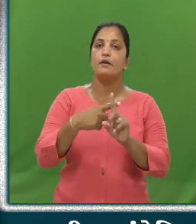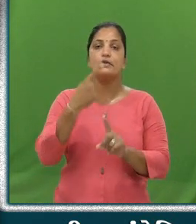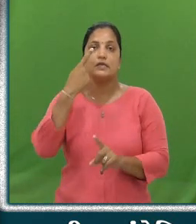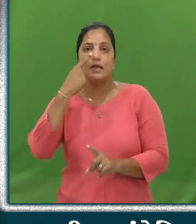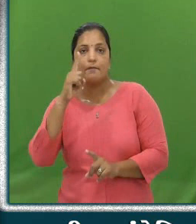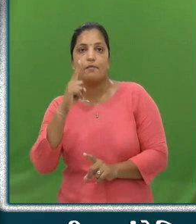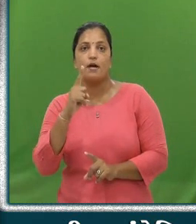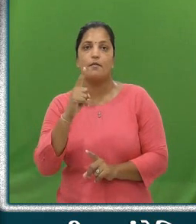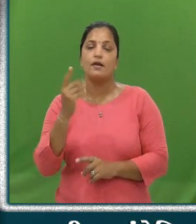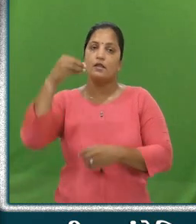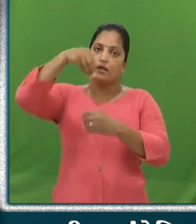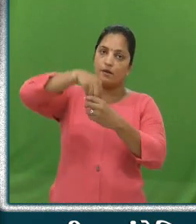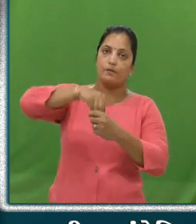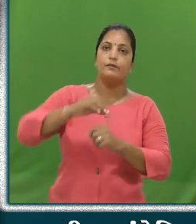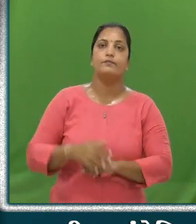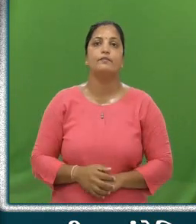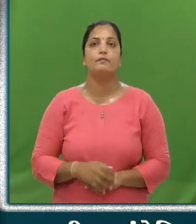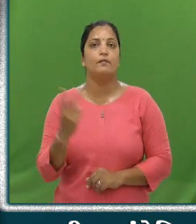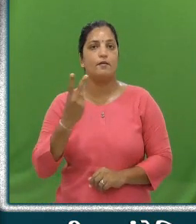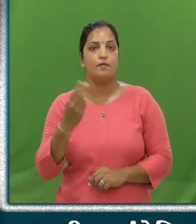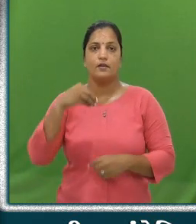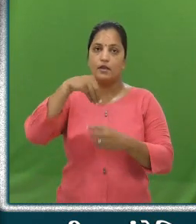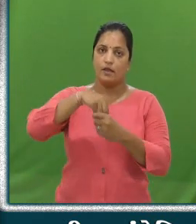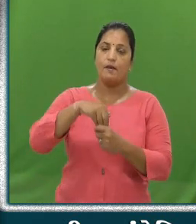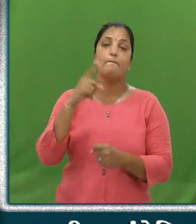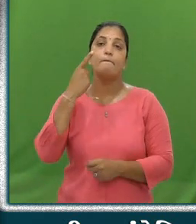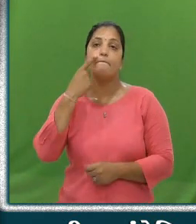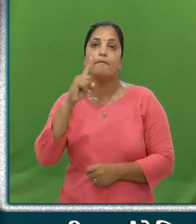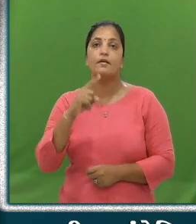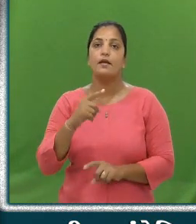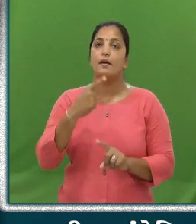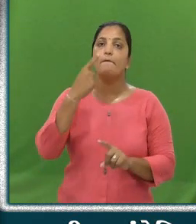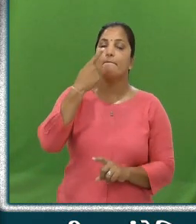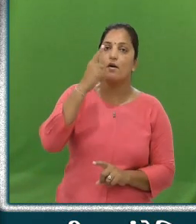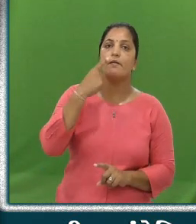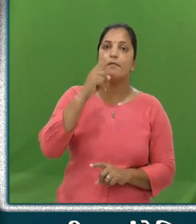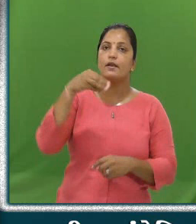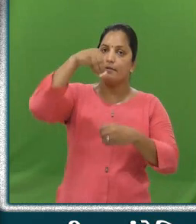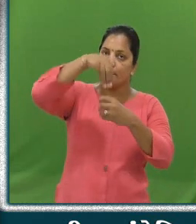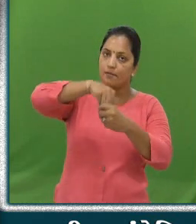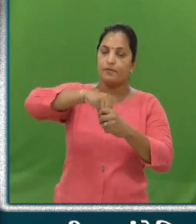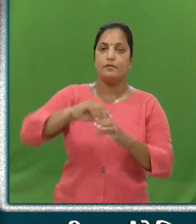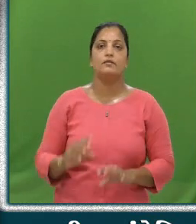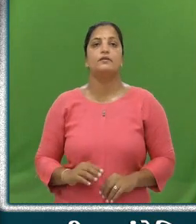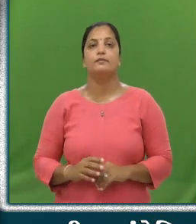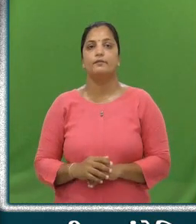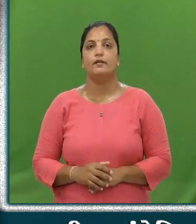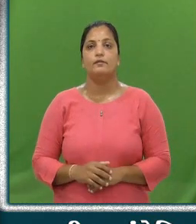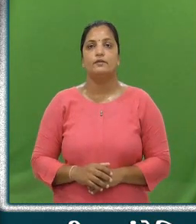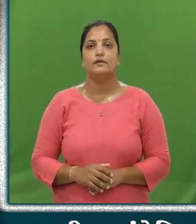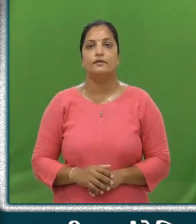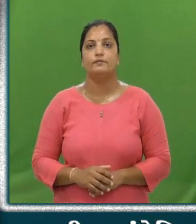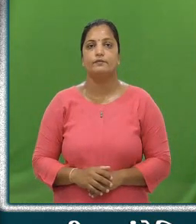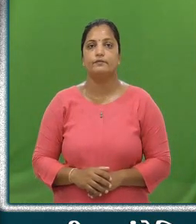સૂત્ર તેઓના નર અને એક માદા અને બંને ક્યાંથી આવે છે નર અને માદા જે લક્ષણો જે છે એ પિતૃ તરફથી